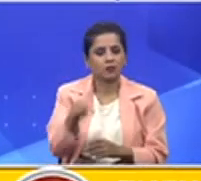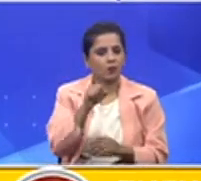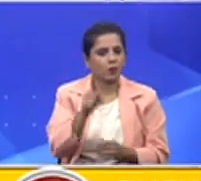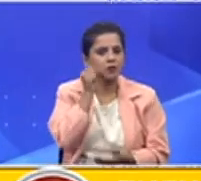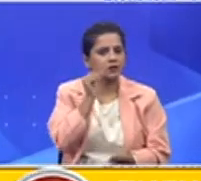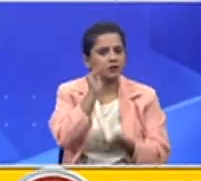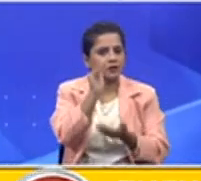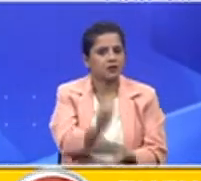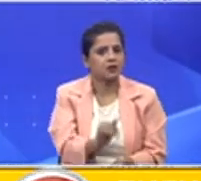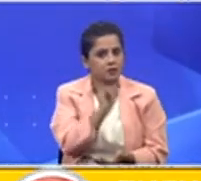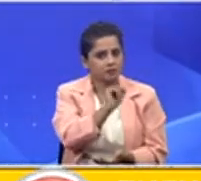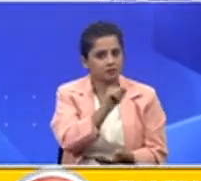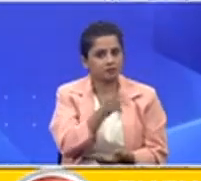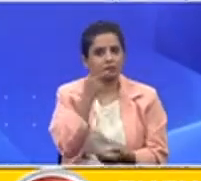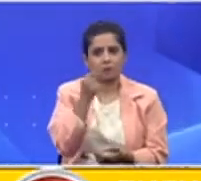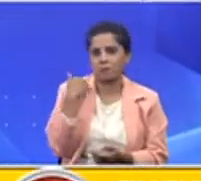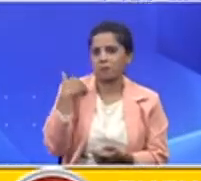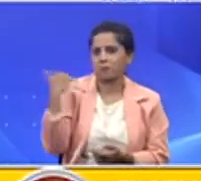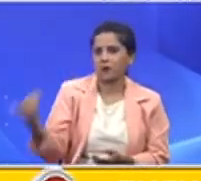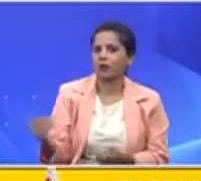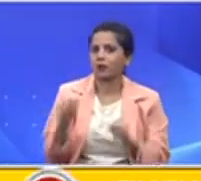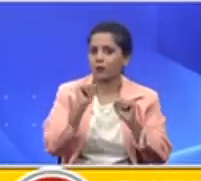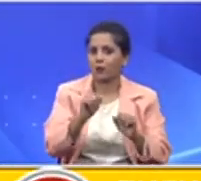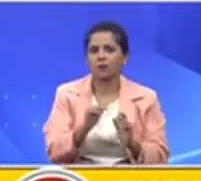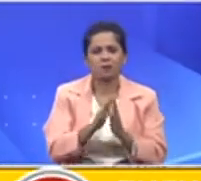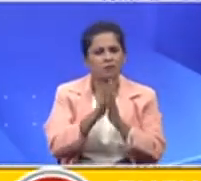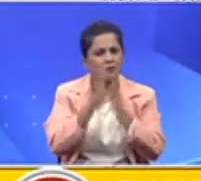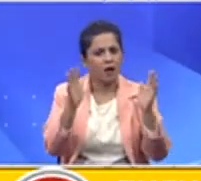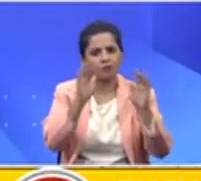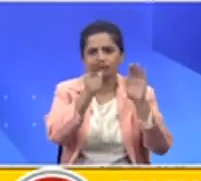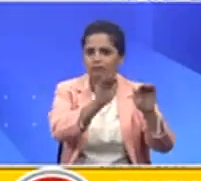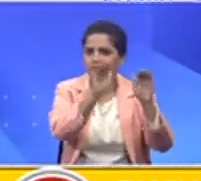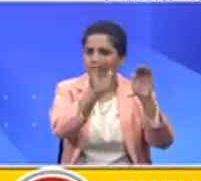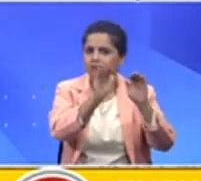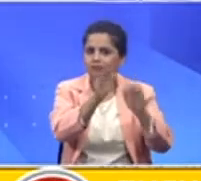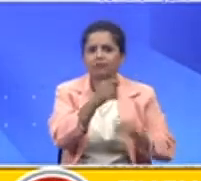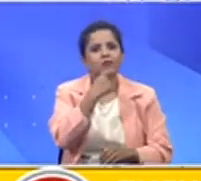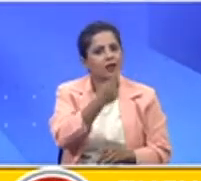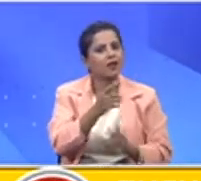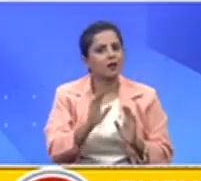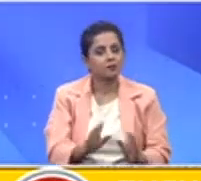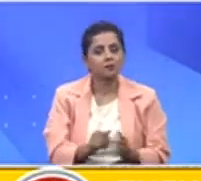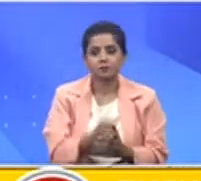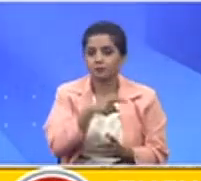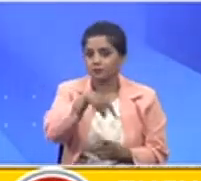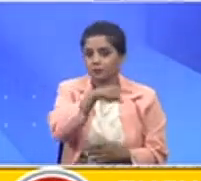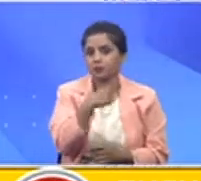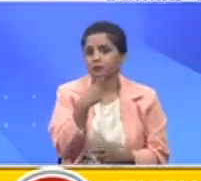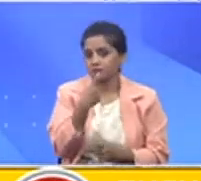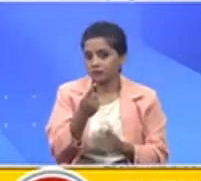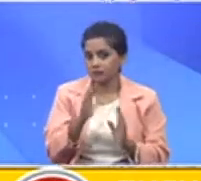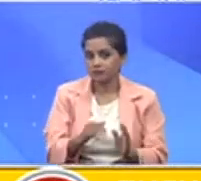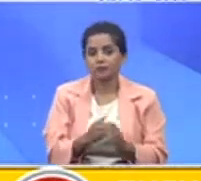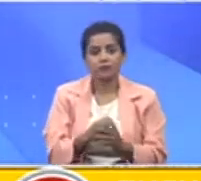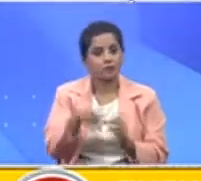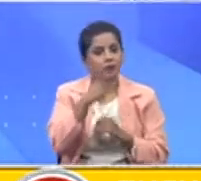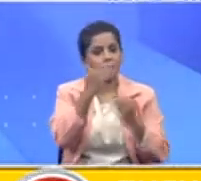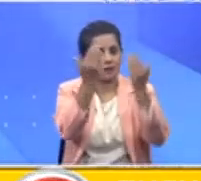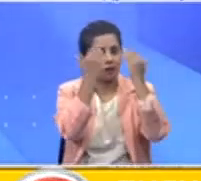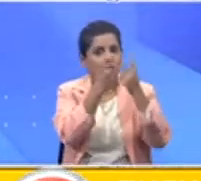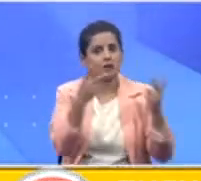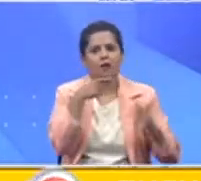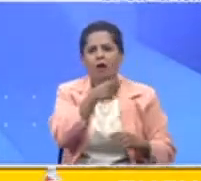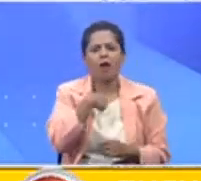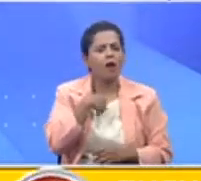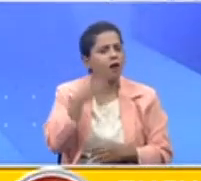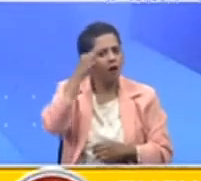बेटे को, अपने भाई को खूब सारा आशिरवात दिया है, उन्होंने लिखा है कि उन्होंने कभी